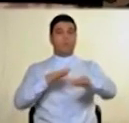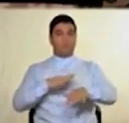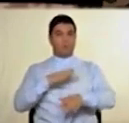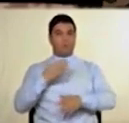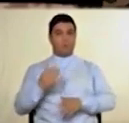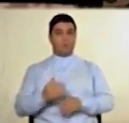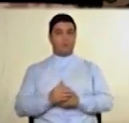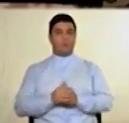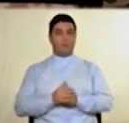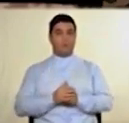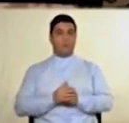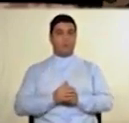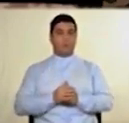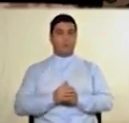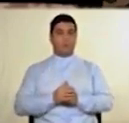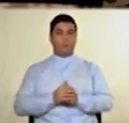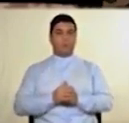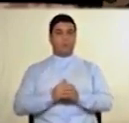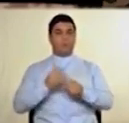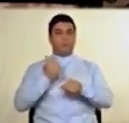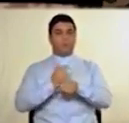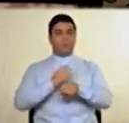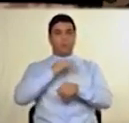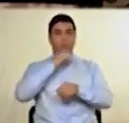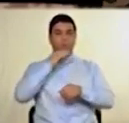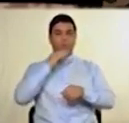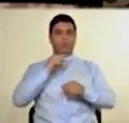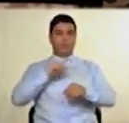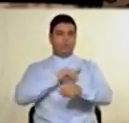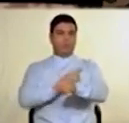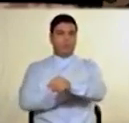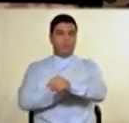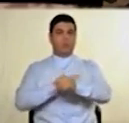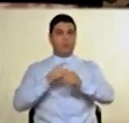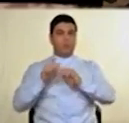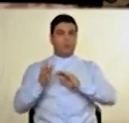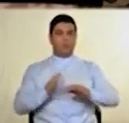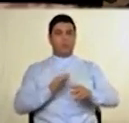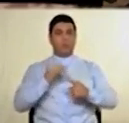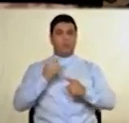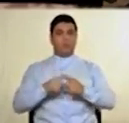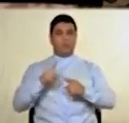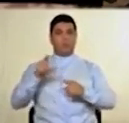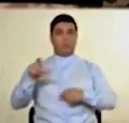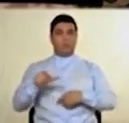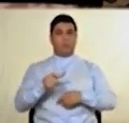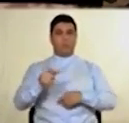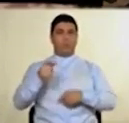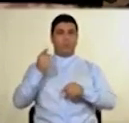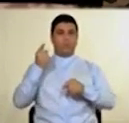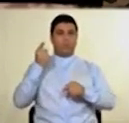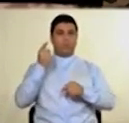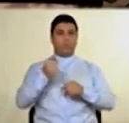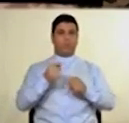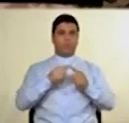bo'lsa-da, demak bu juda ham ko'p kuchni sarflanishiga va hattoki ana shu yo'llar uzoq